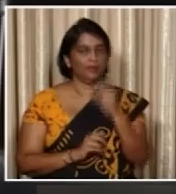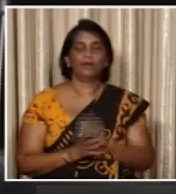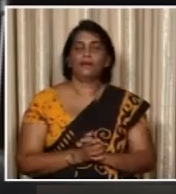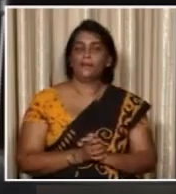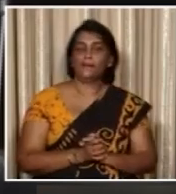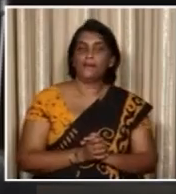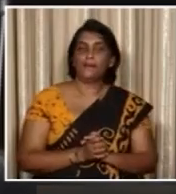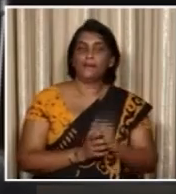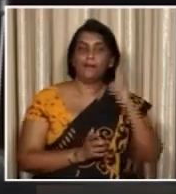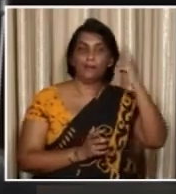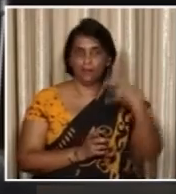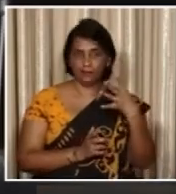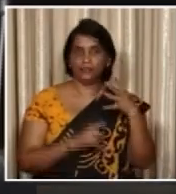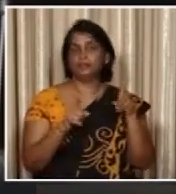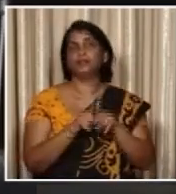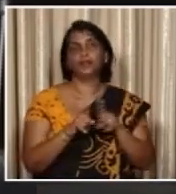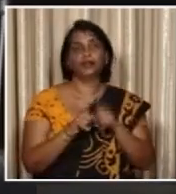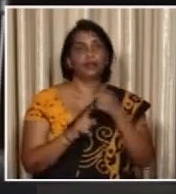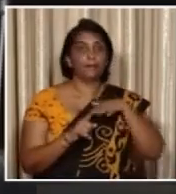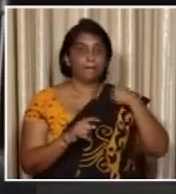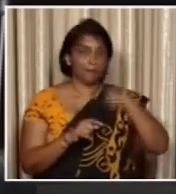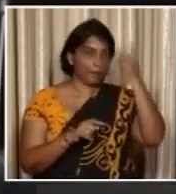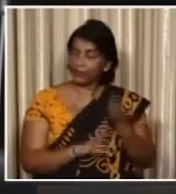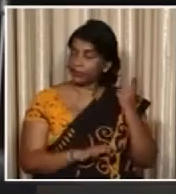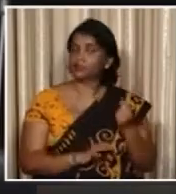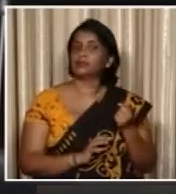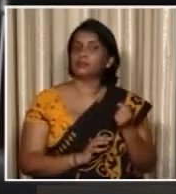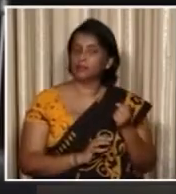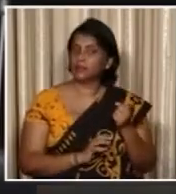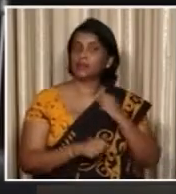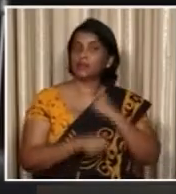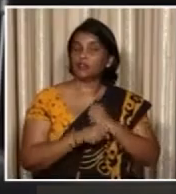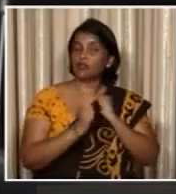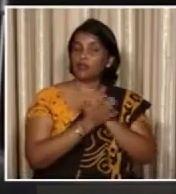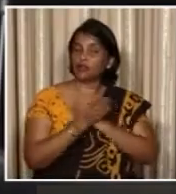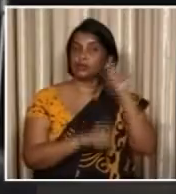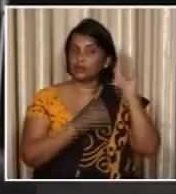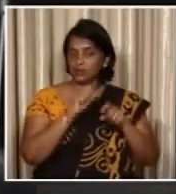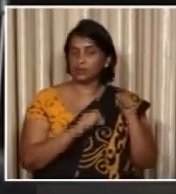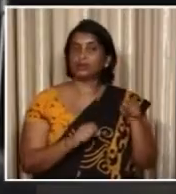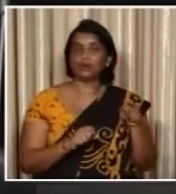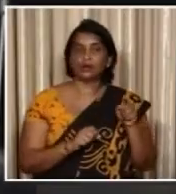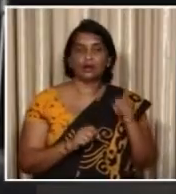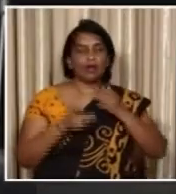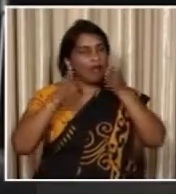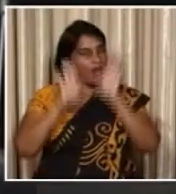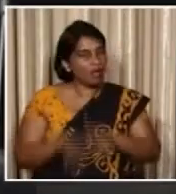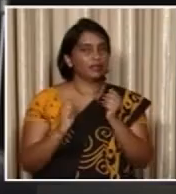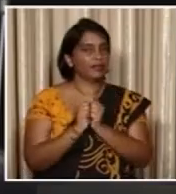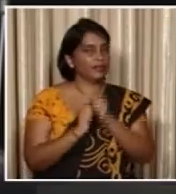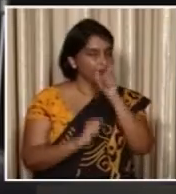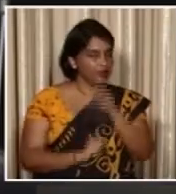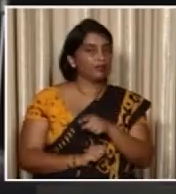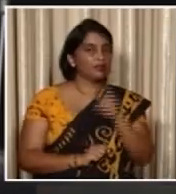ප්‍රමාණයකින්. 4න් 1ක් වගේ ප්‍රමාණයකින් මූලික වැටුප් වැඩි වෙච්චාම රජයේ සියලුම සේවකයන්ට පහළම ඉන්න ශ්‍රේණියේ